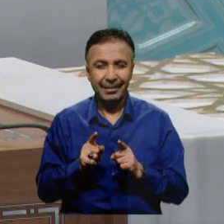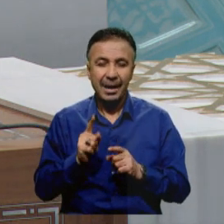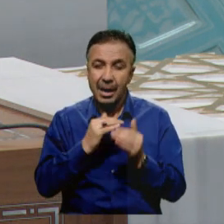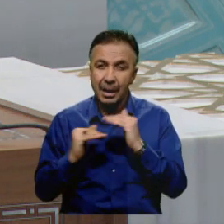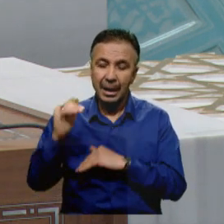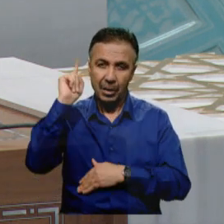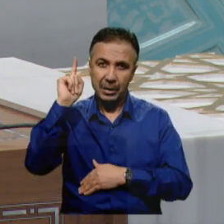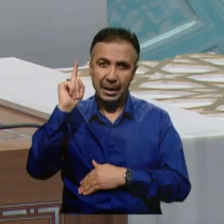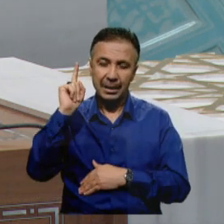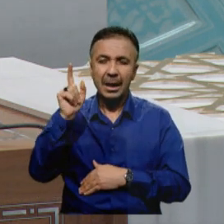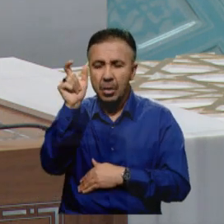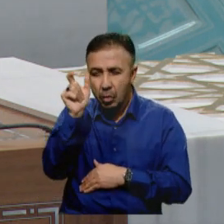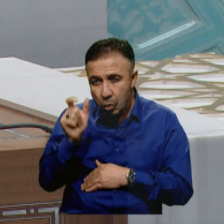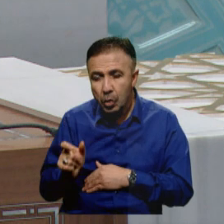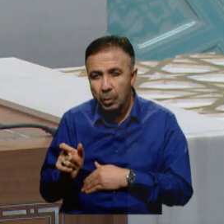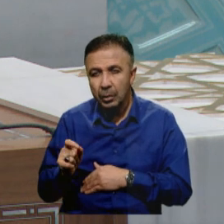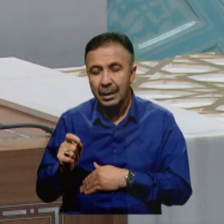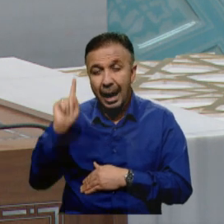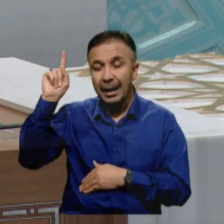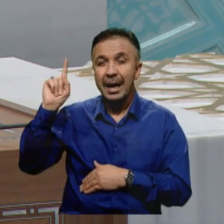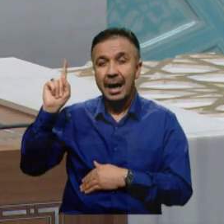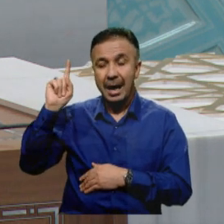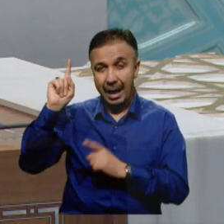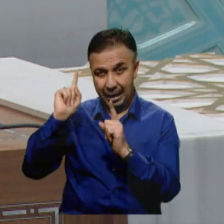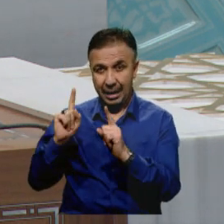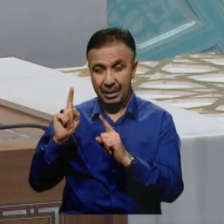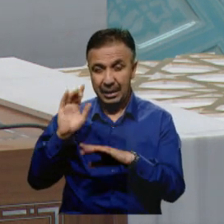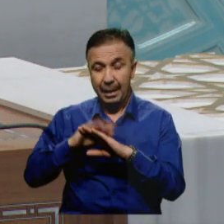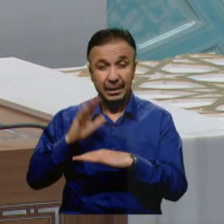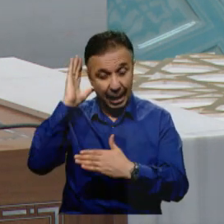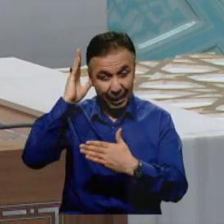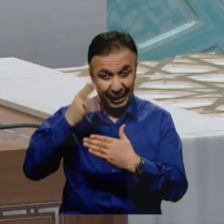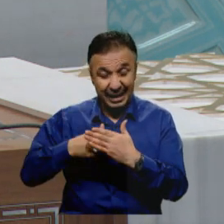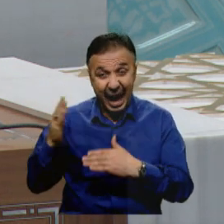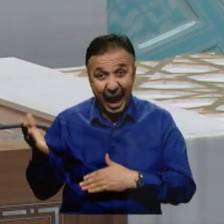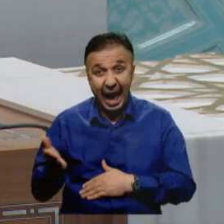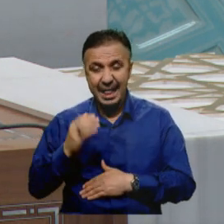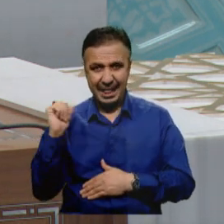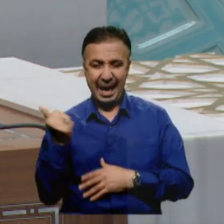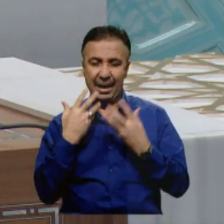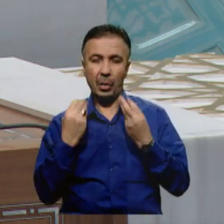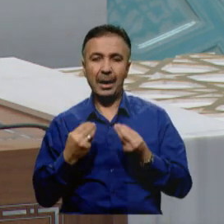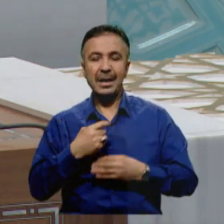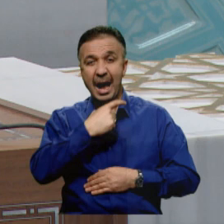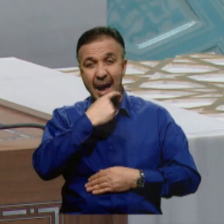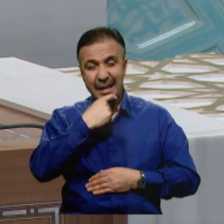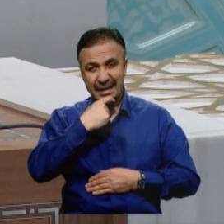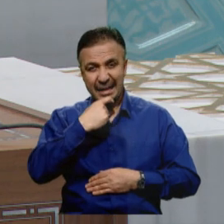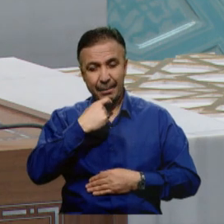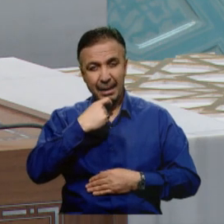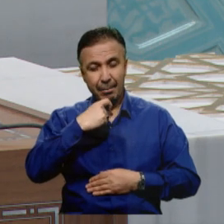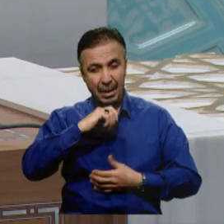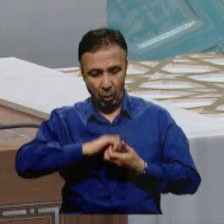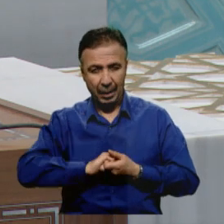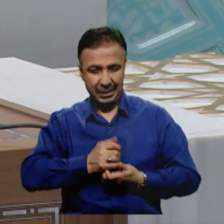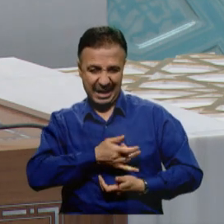da kulumun bana karşı yaptığı ibadetlerin en değerlisi samimiyettir, ihlastır diyor.